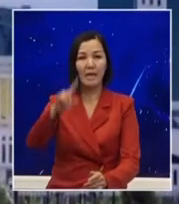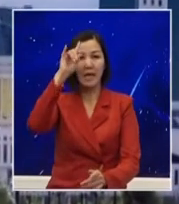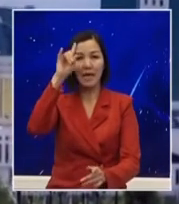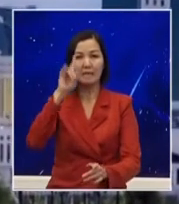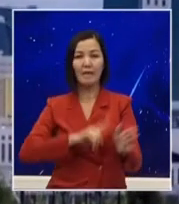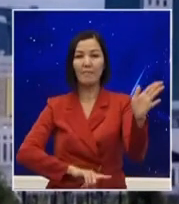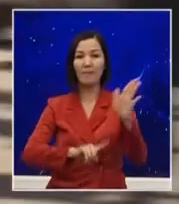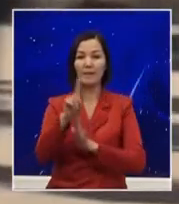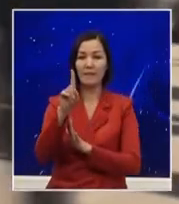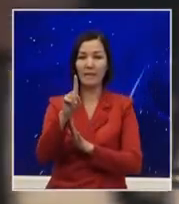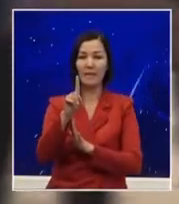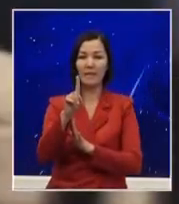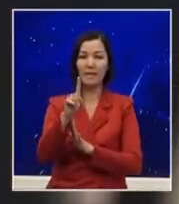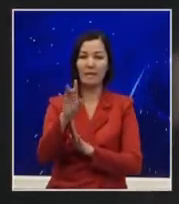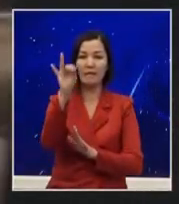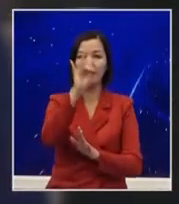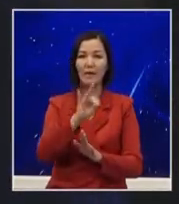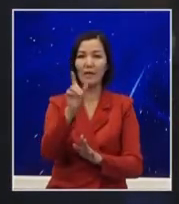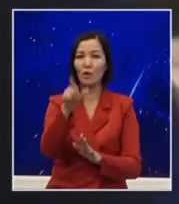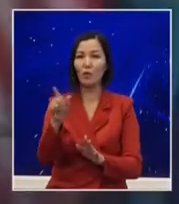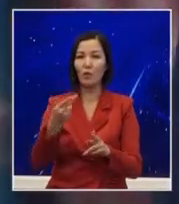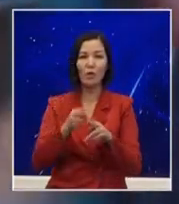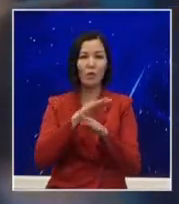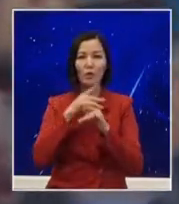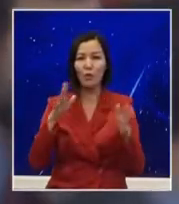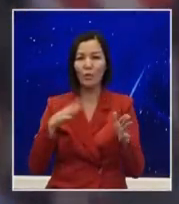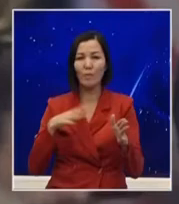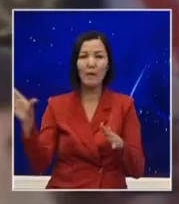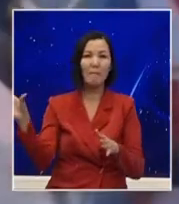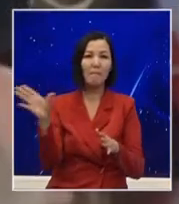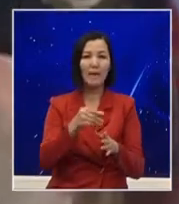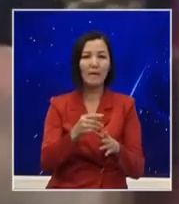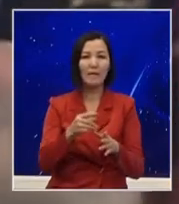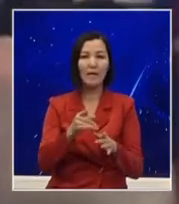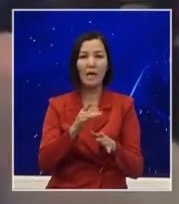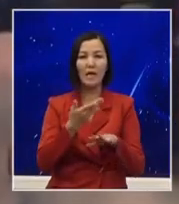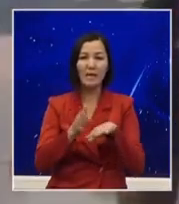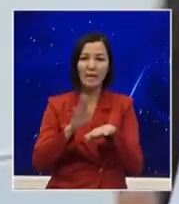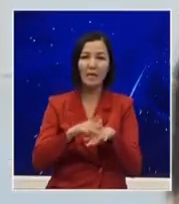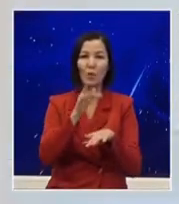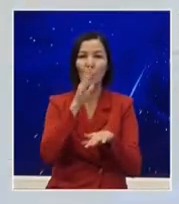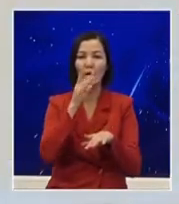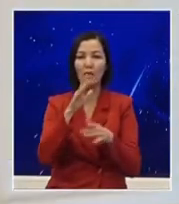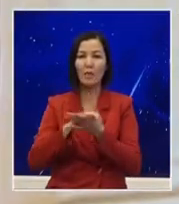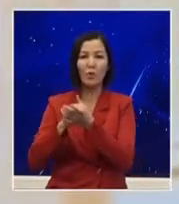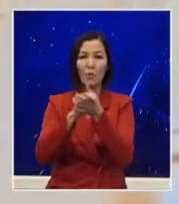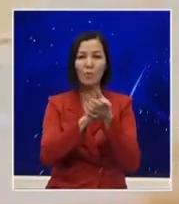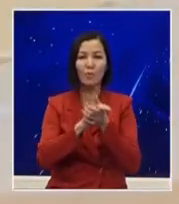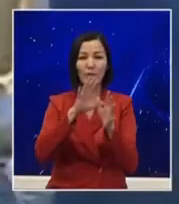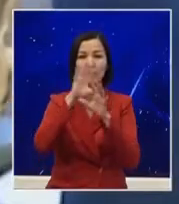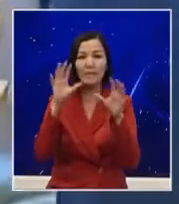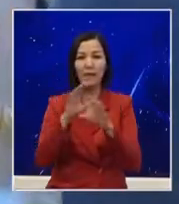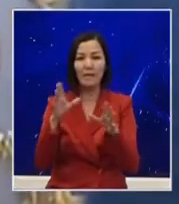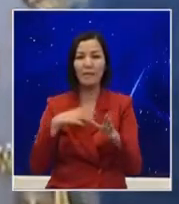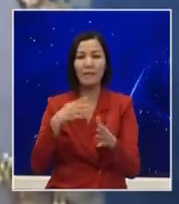Қазақ-қазақ болғалы елге үшін бастаған тарихи тұлғалар көп. Қайғайсы болмасын небір аумалы төкпелі заманда ұлт бірлігін сақтай білді.